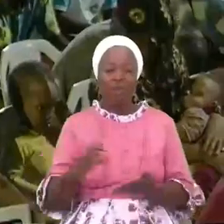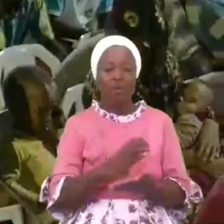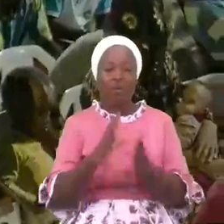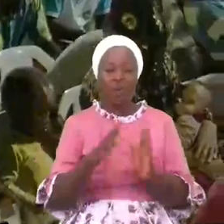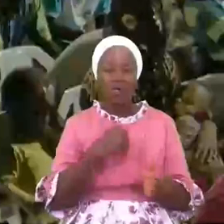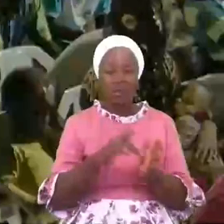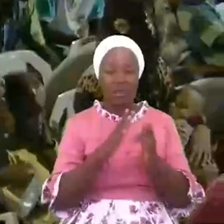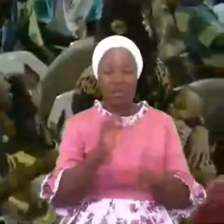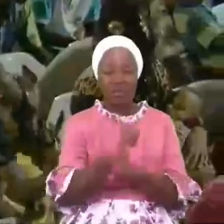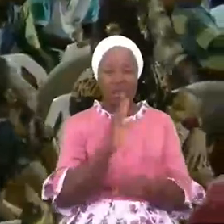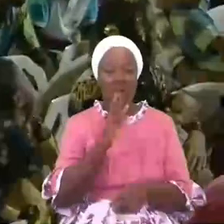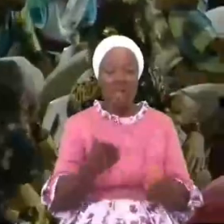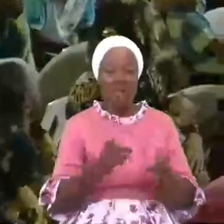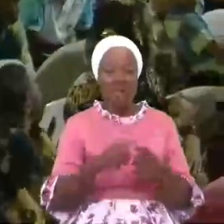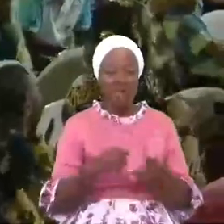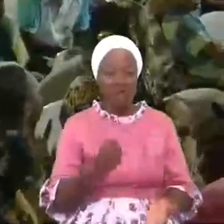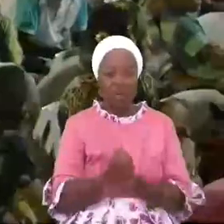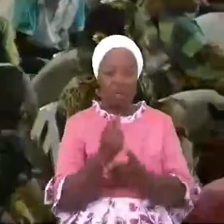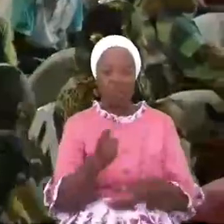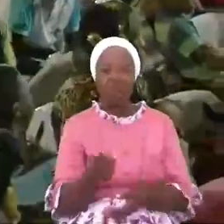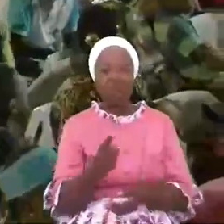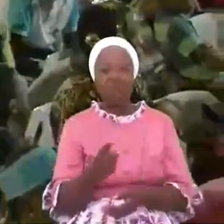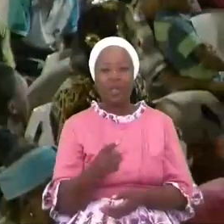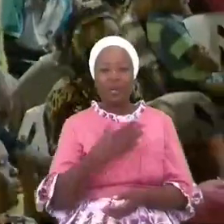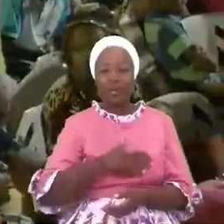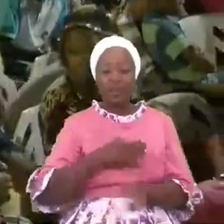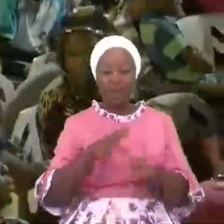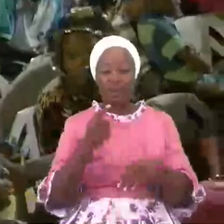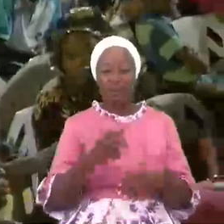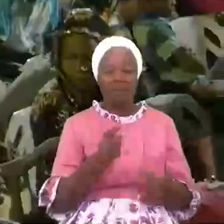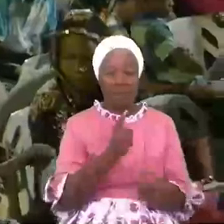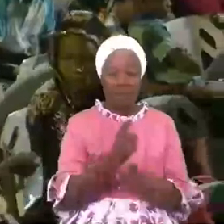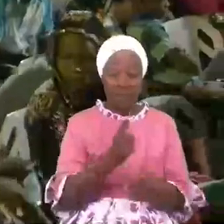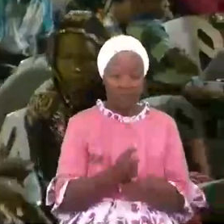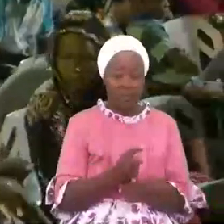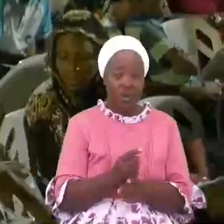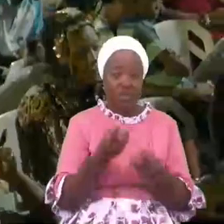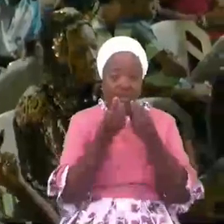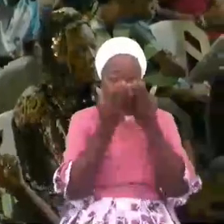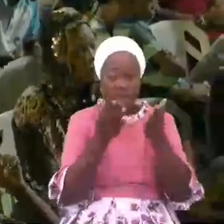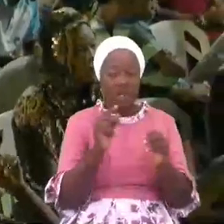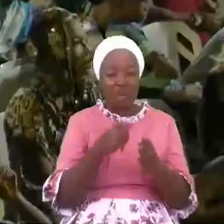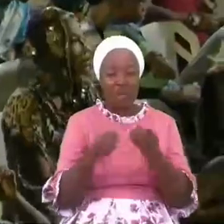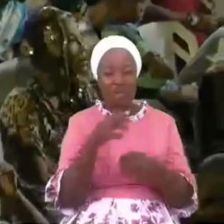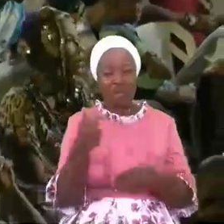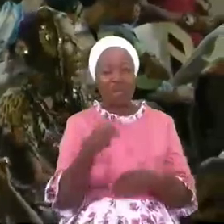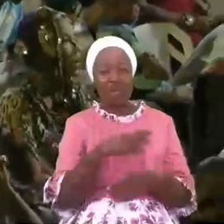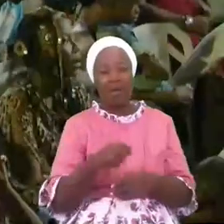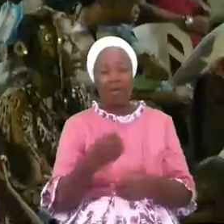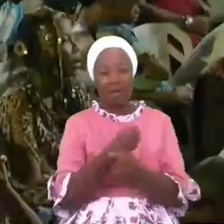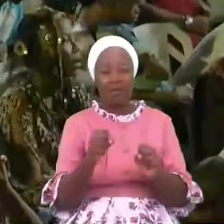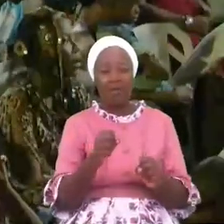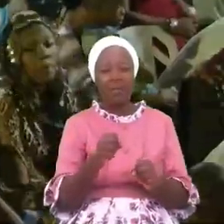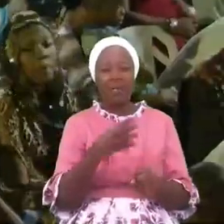autres sont là. Ils sont là pour vous aider. Donnez-leur les informations correctes et votre